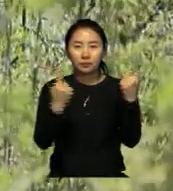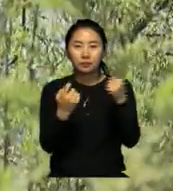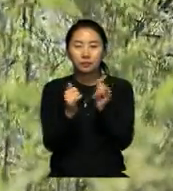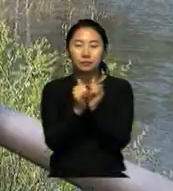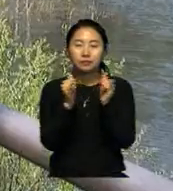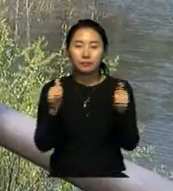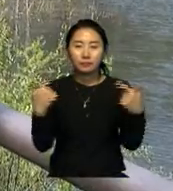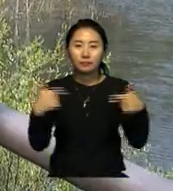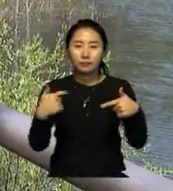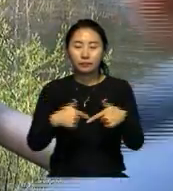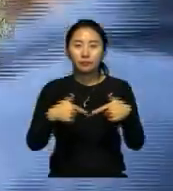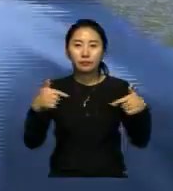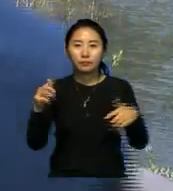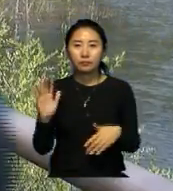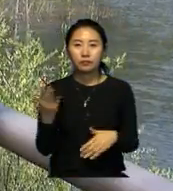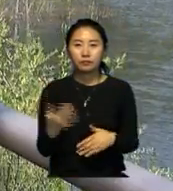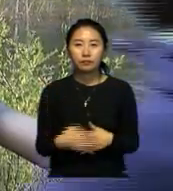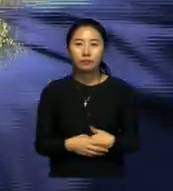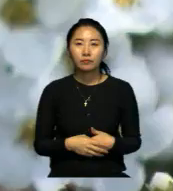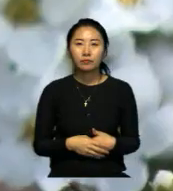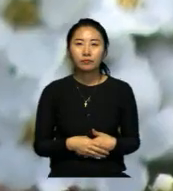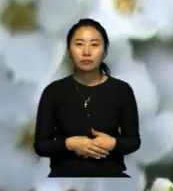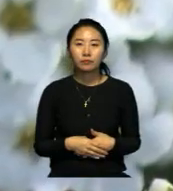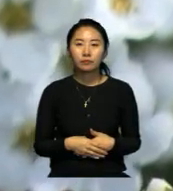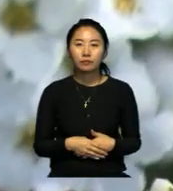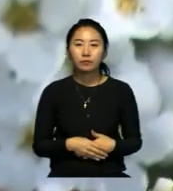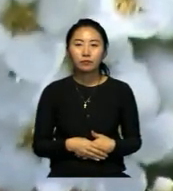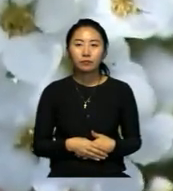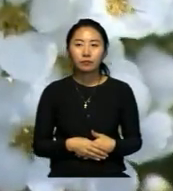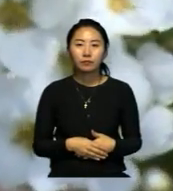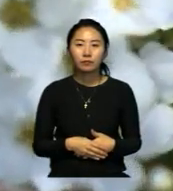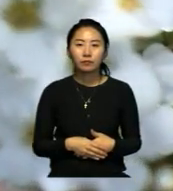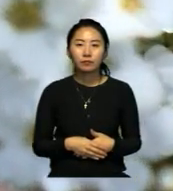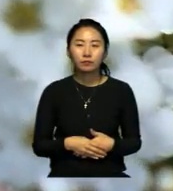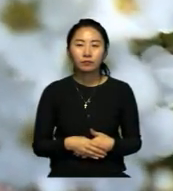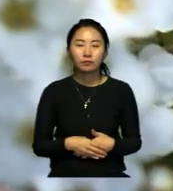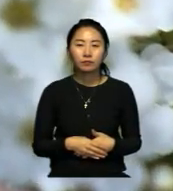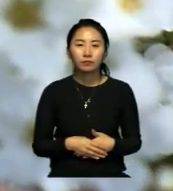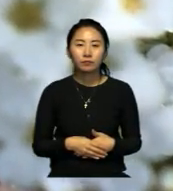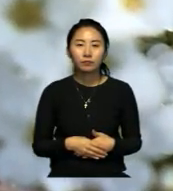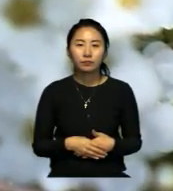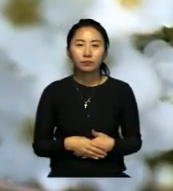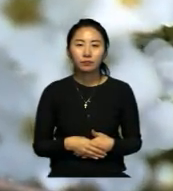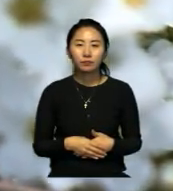사람들도 매년 증가 추세입니다. 서울 경기 케이블TV 유승환입니다.